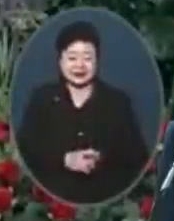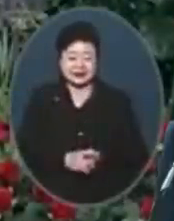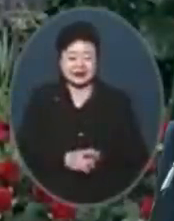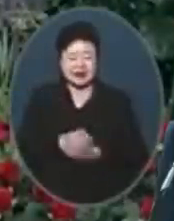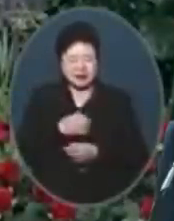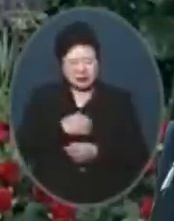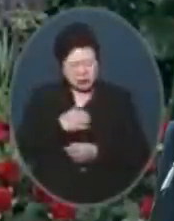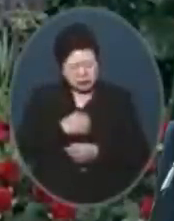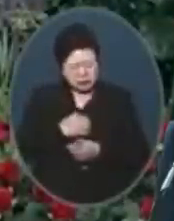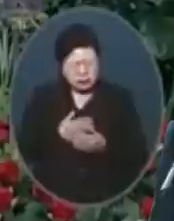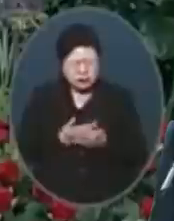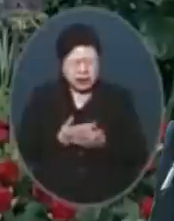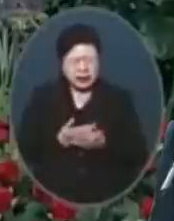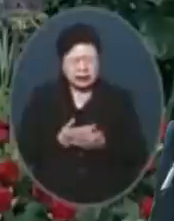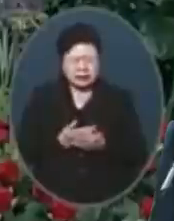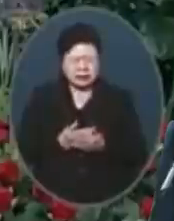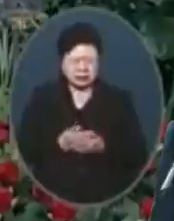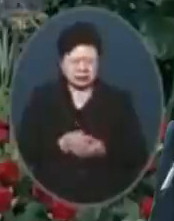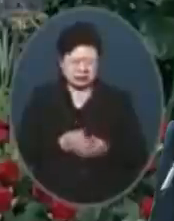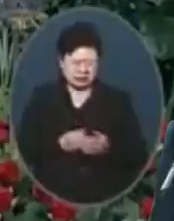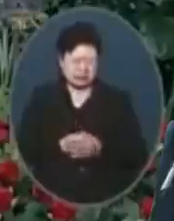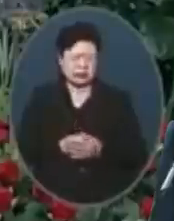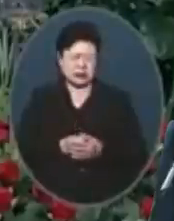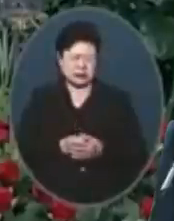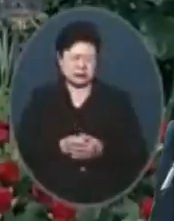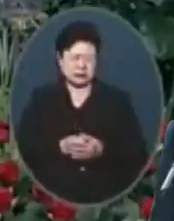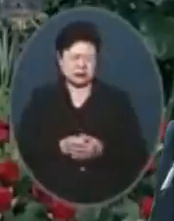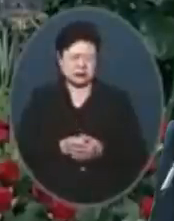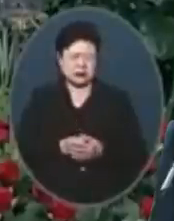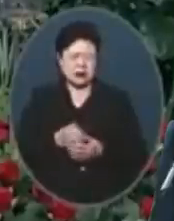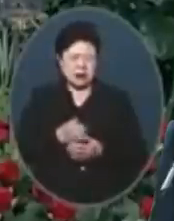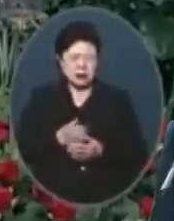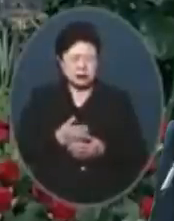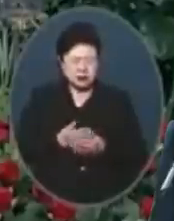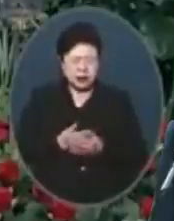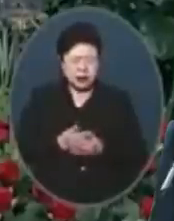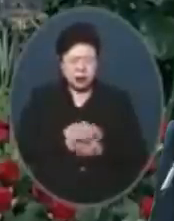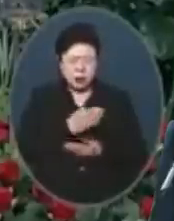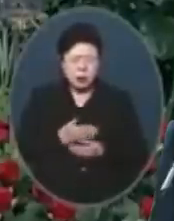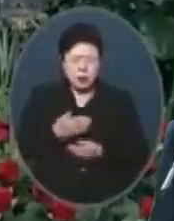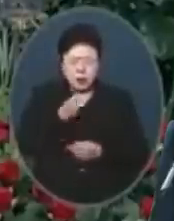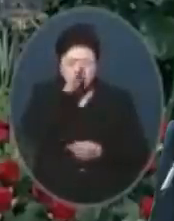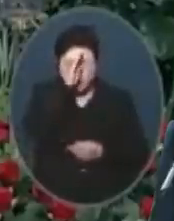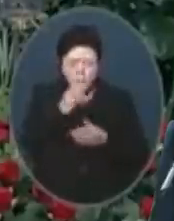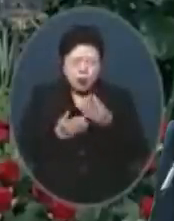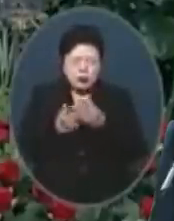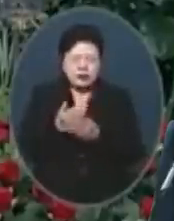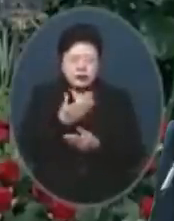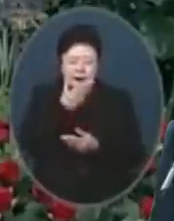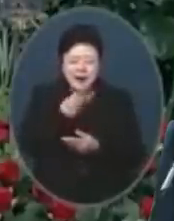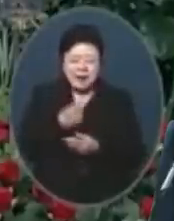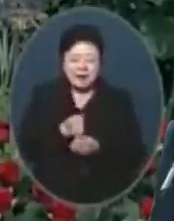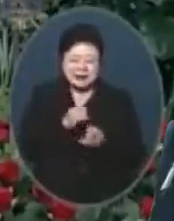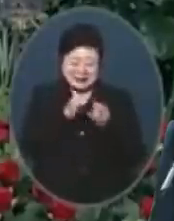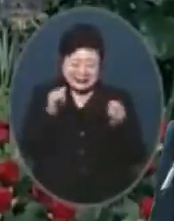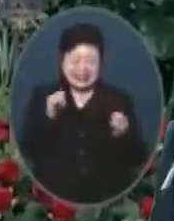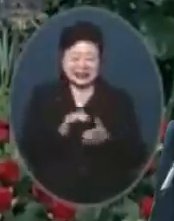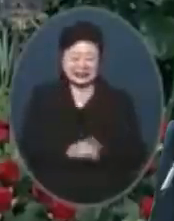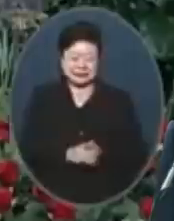걱정과 불안이라고 말했습니다. 걱정과 불안은 우리 몸을 병들게 하고 행복한 삶을 누리지